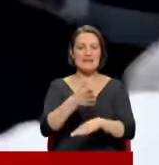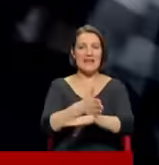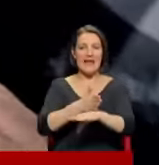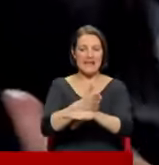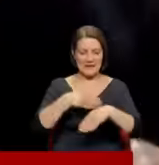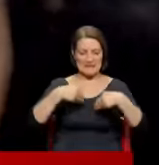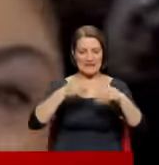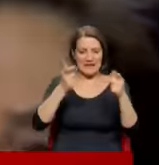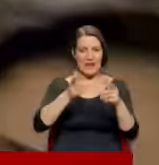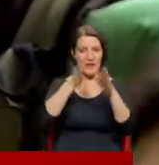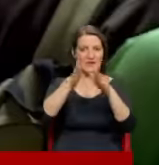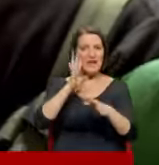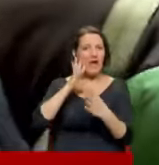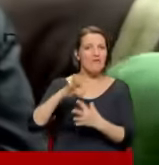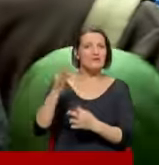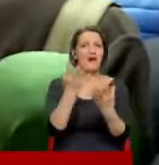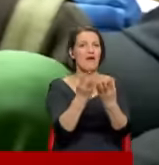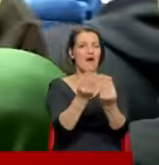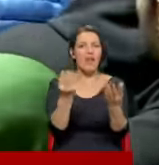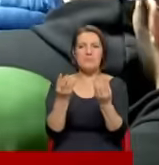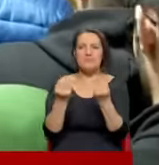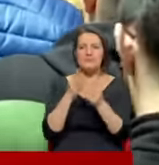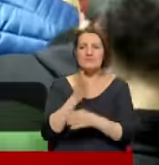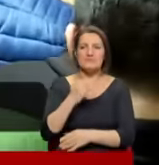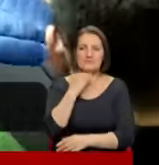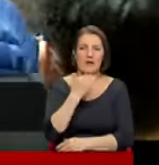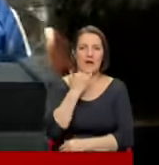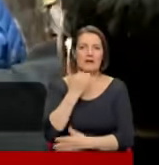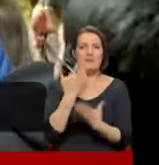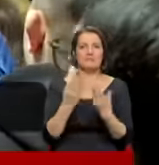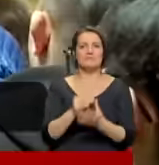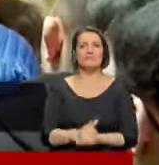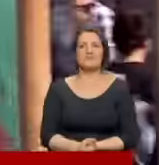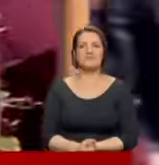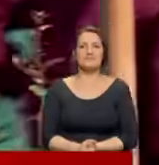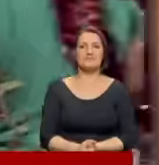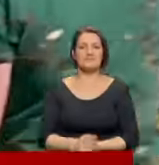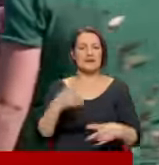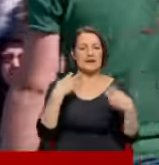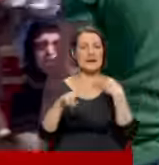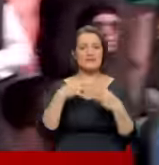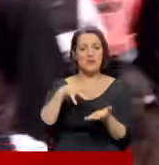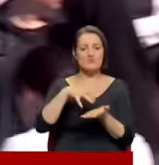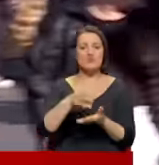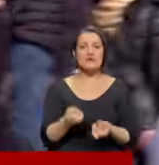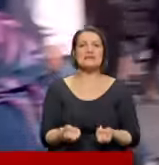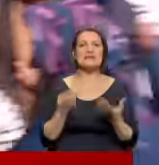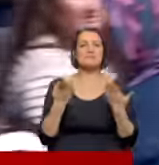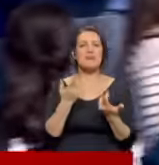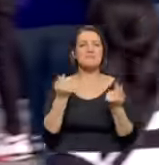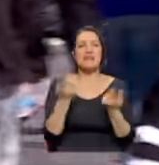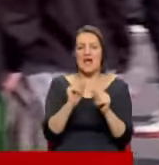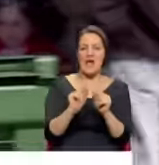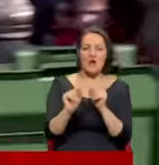yere gideceğiz ama insan kalabalığından ilerlemiyor. Evet abiler bir yol açalım mı? Restorana bütçesi yetmeyen, biraz